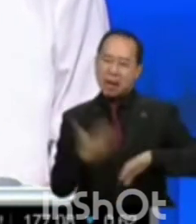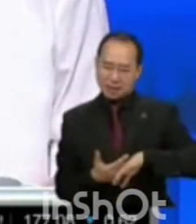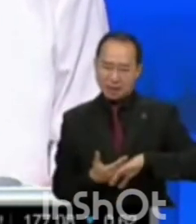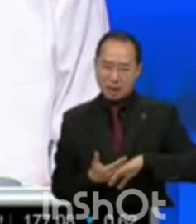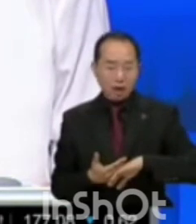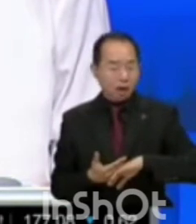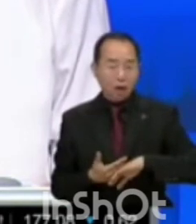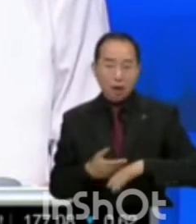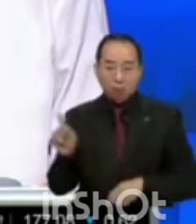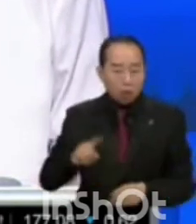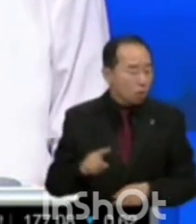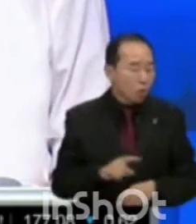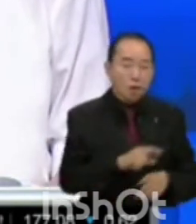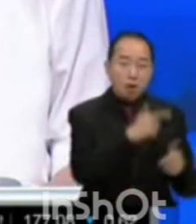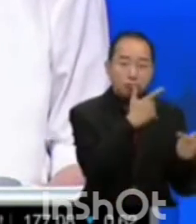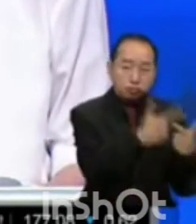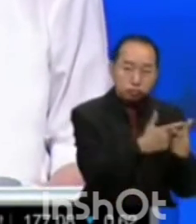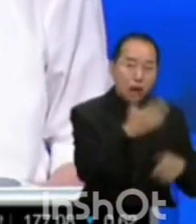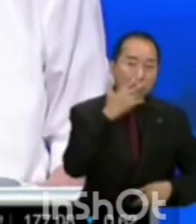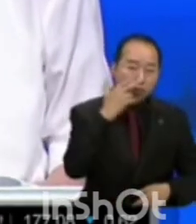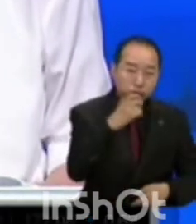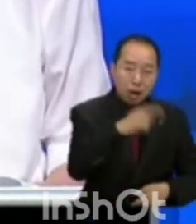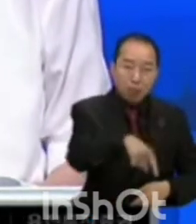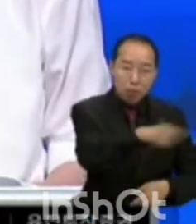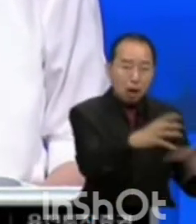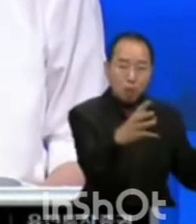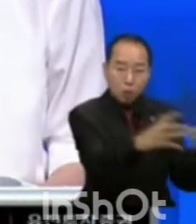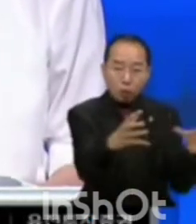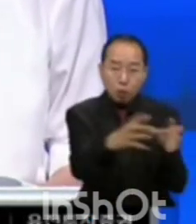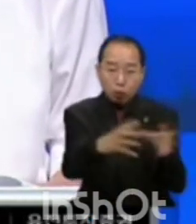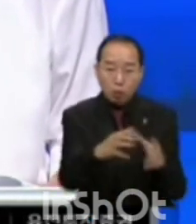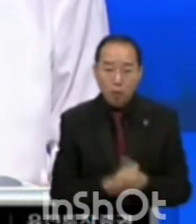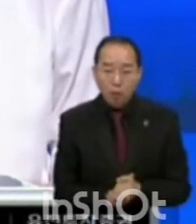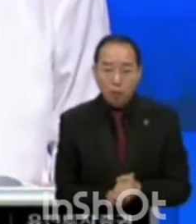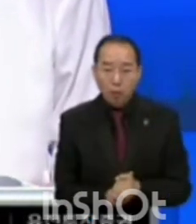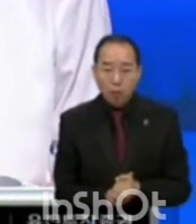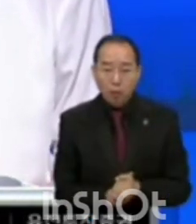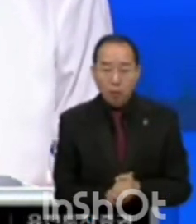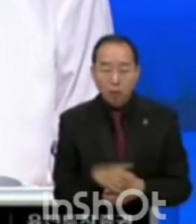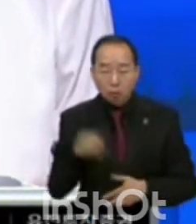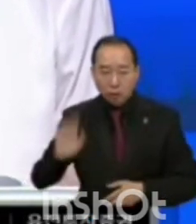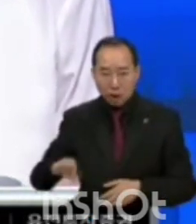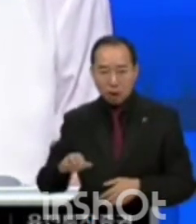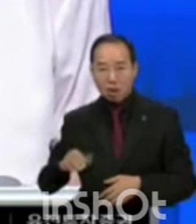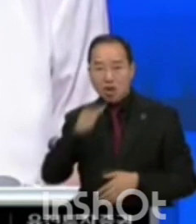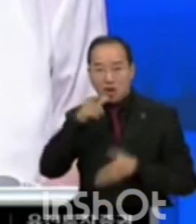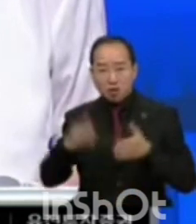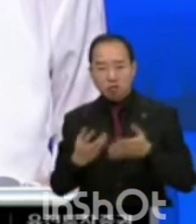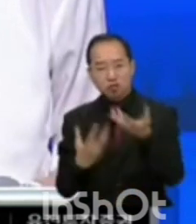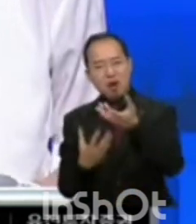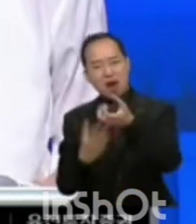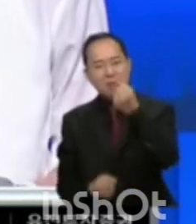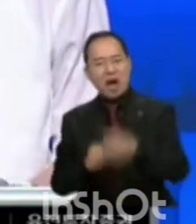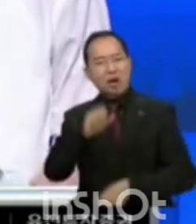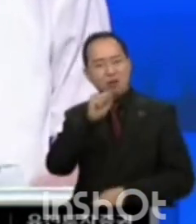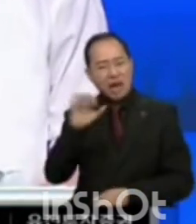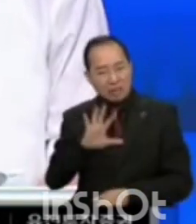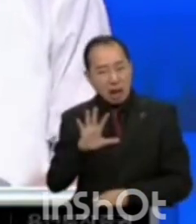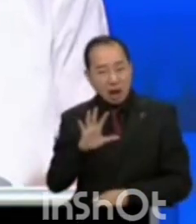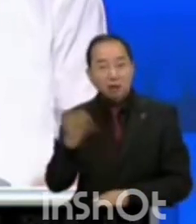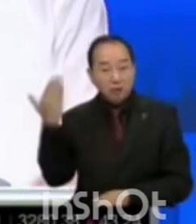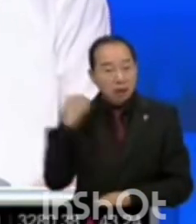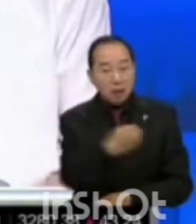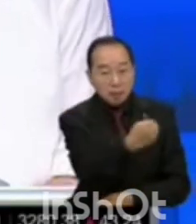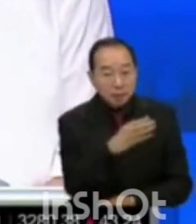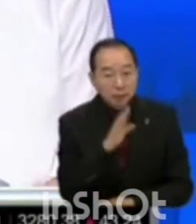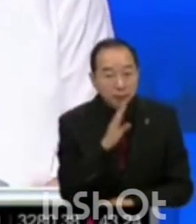부울경 통합하고 광주, 전남, 대구, 경부 다 통합하고 있는데 이게 지고지선이 아니다. 분도가 이렇게 말씀하셨는데